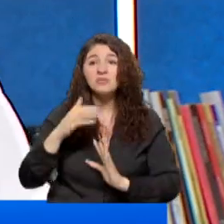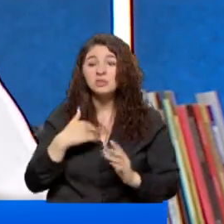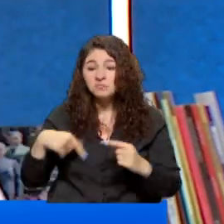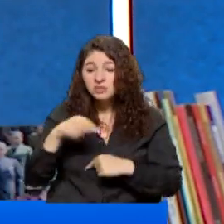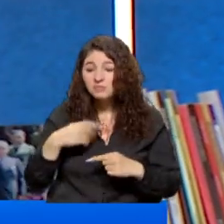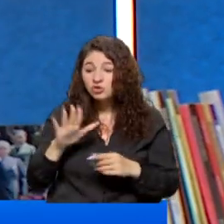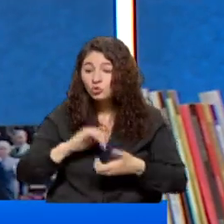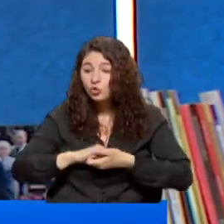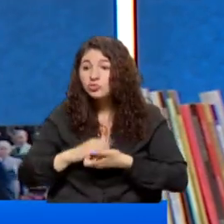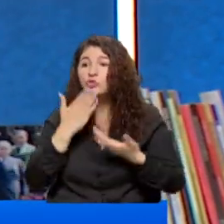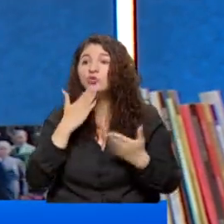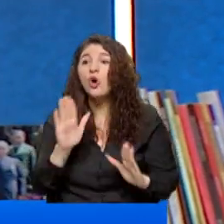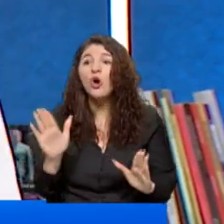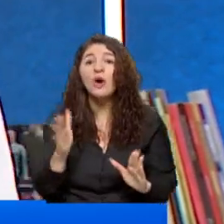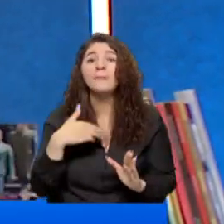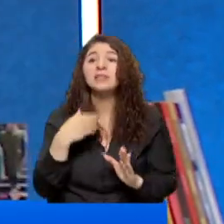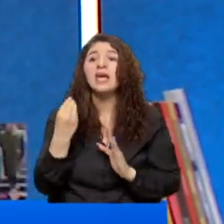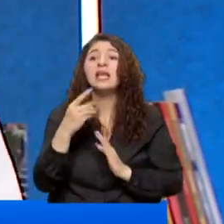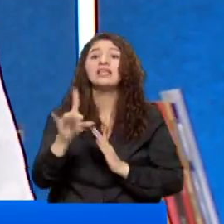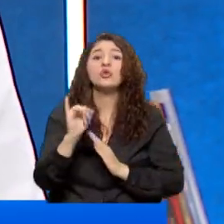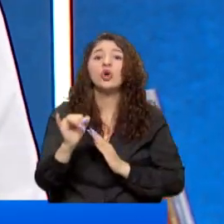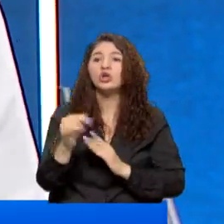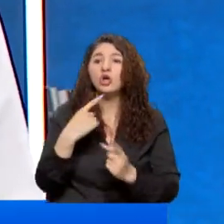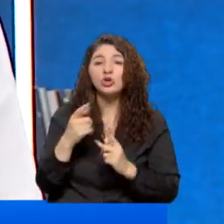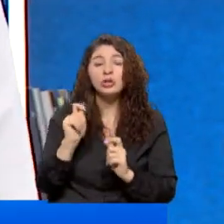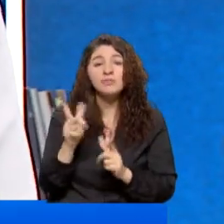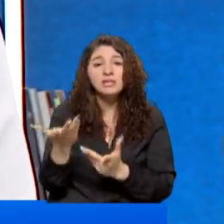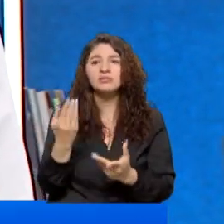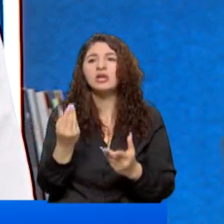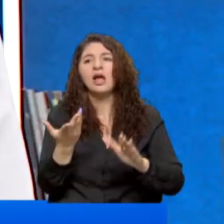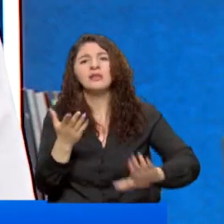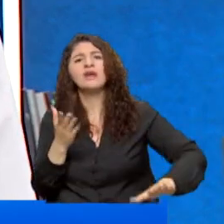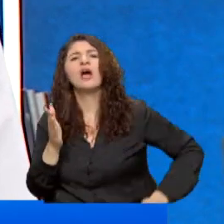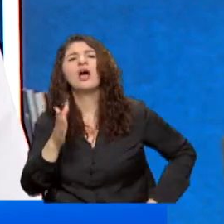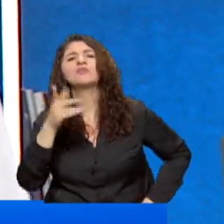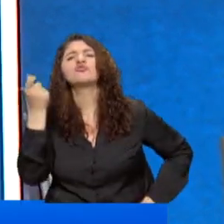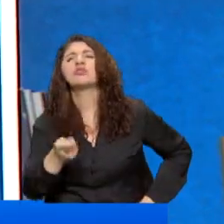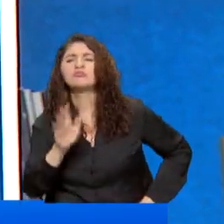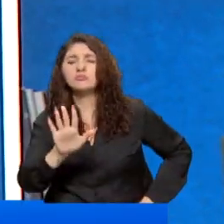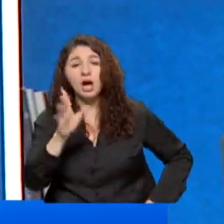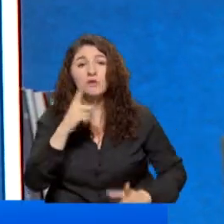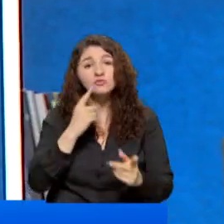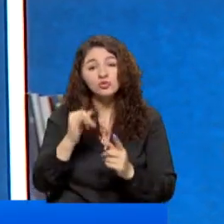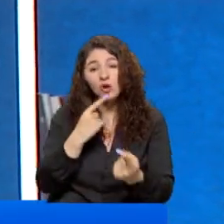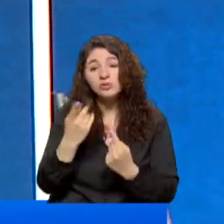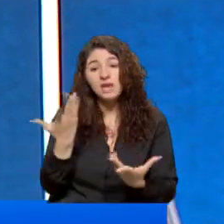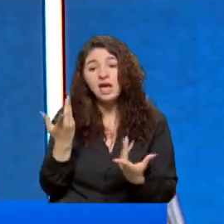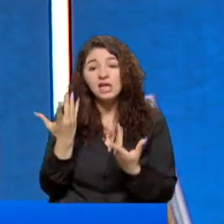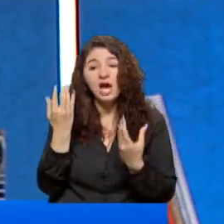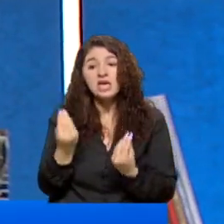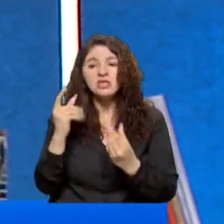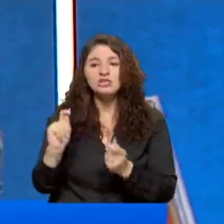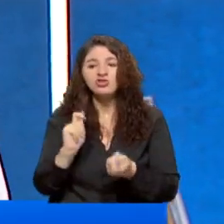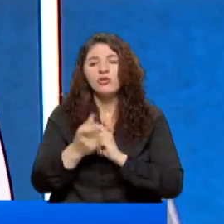bizim bizden başka dostumuz yok Biz üyeleri değil kötüleri konuşmamız lazım İyiler yap zaten cepte kötüleri konuşup nasıl daha iyi